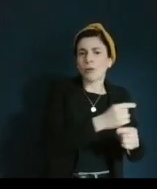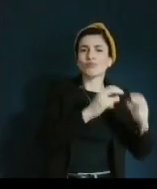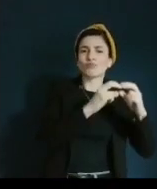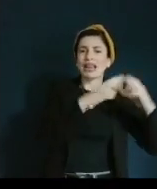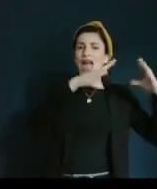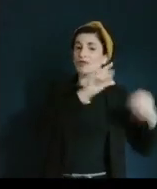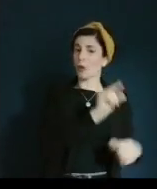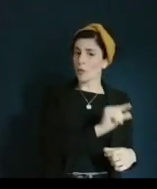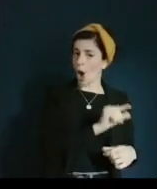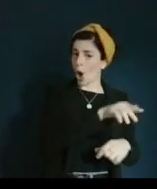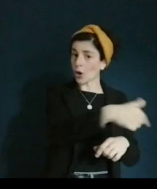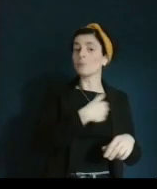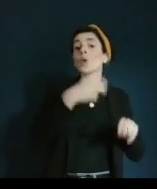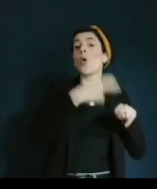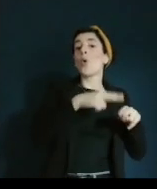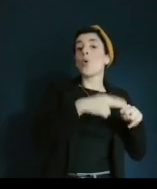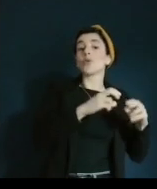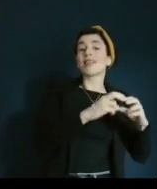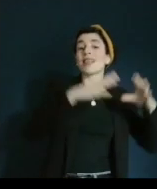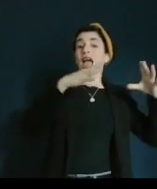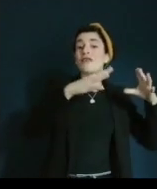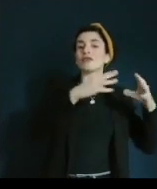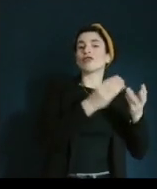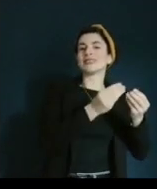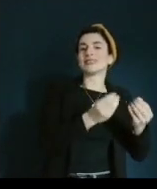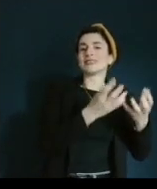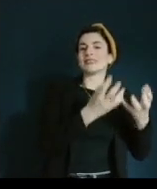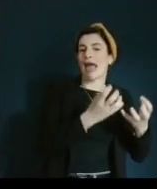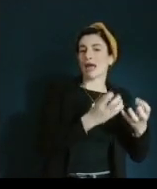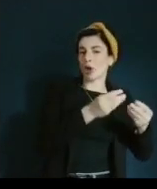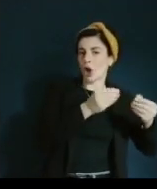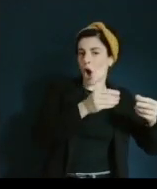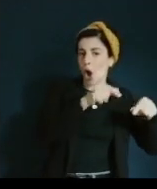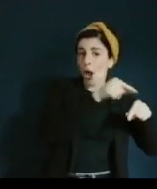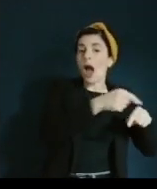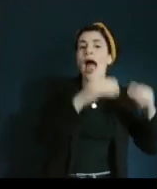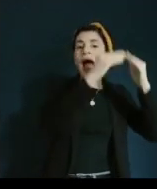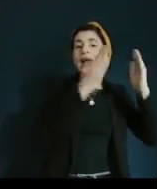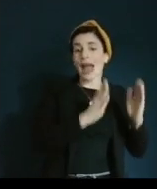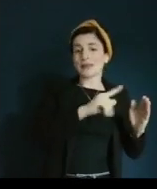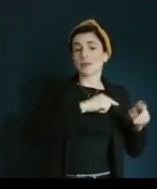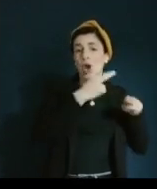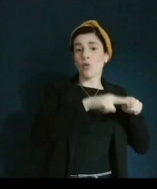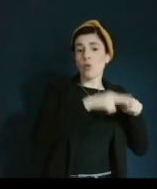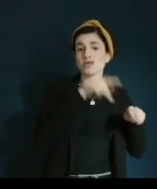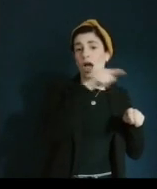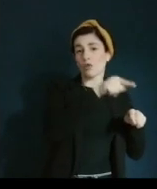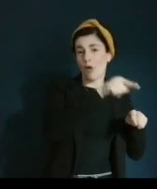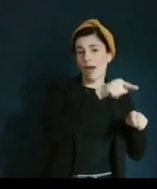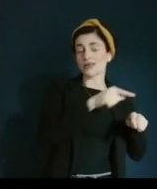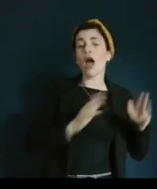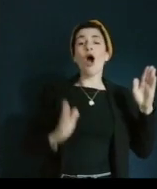di lievito. Io utilizzo il lievito di birra secco, come sapete. A casa mia ho abitudine a utilizzare questo, lo